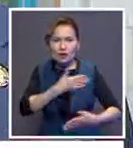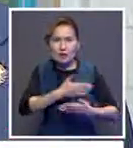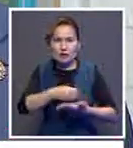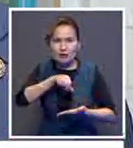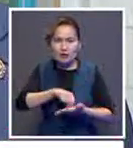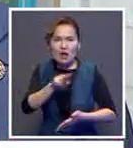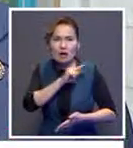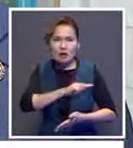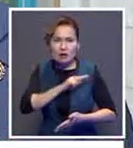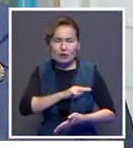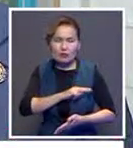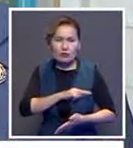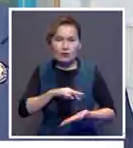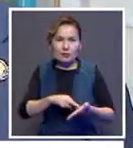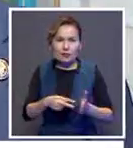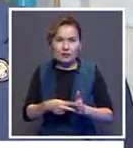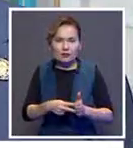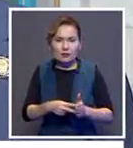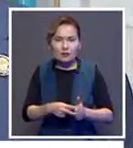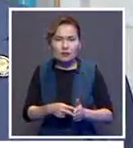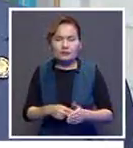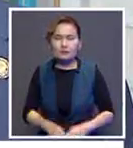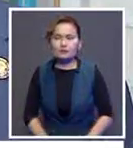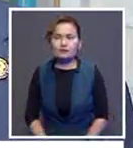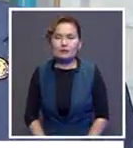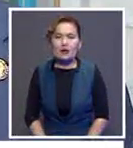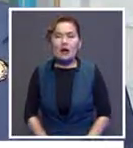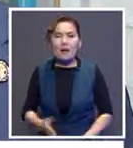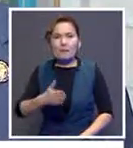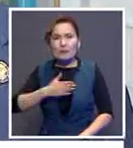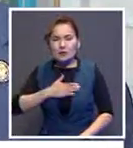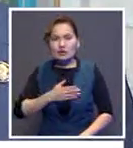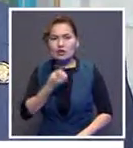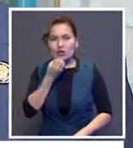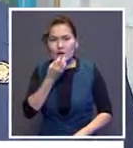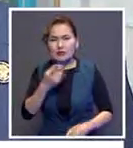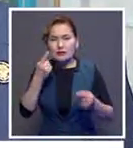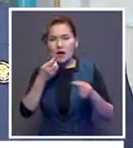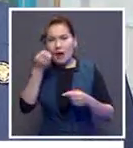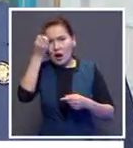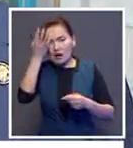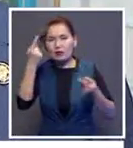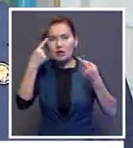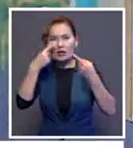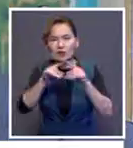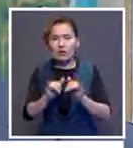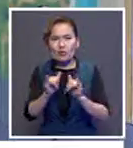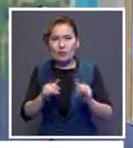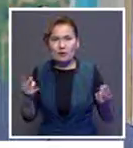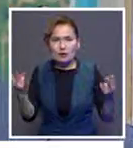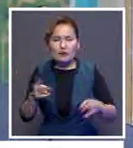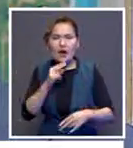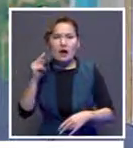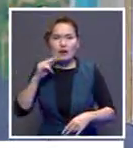қоспақ. Елбасы алдымызға үлкен мақсат қойып отыр. Бұл ақылды технологияларды алып келу керек Қазақстанға. Егер де